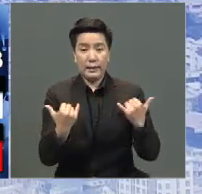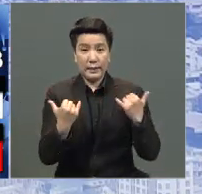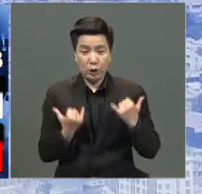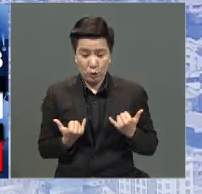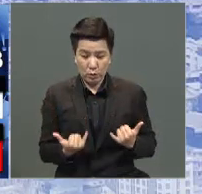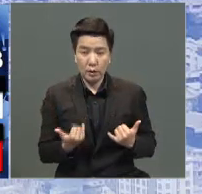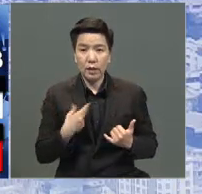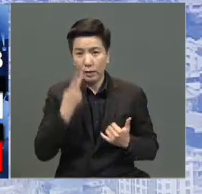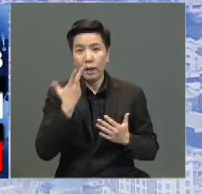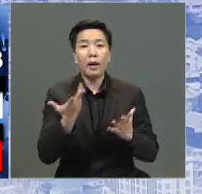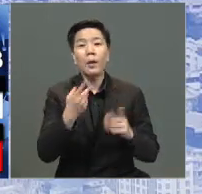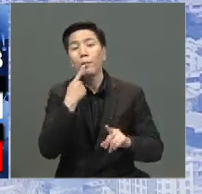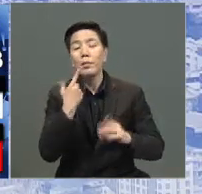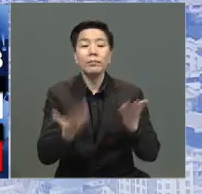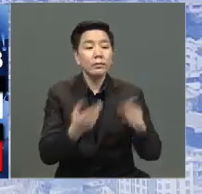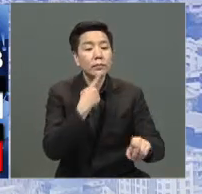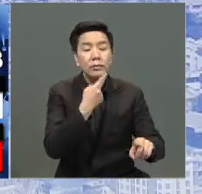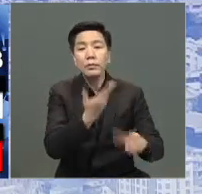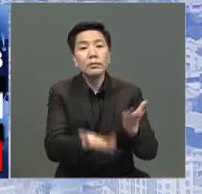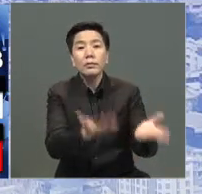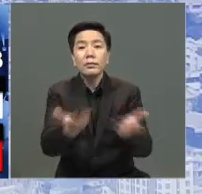เป็นประธานนะครับซึ่งก็คือท่านนายกทำฟรีแต่อย่างไรก็ตามแต่ครับณตอนนี้ก็Exerciseกันไปเค้าพูดอะไรฮะก็คือได้มีการจะคิดกันนะครับผมว่าก็เป็นการตื่นตัวกันดีนะครับของผู้ที่เป็นเจ้าของกิจการต่างๆที่มีความเสี่ยงสูงก็ต้องมีการเสนอตัวเองขึ้นมาเพื่อที่จะจะให้ผมว่าด้านหนึ่งก็คือสังคมก็จะได้รับฟังด้วยนะครับว่าความเสี่ยงต่างๆเหล่านั้นเนี่ยประชาชนในฐานะผู้ใช้บริการต้องยอมรับความเสี่ยงที่จะเกิดขึ้นด้วยขณะเดียวกันผู้ที่เป็นผู้ให้บริการของกิจการก็ต้องเสนอ